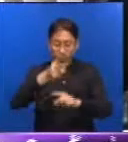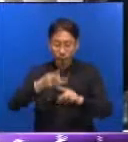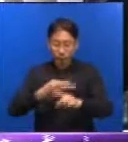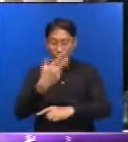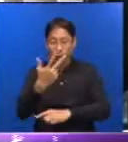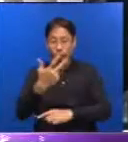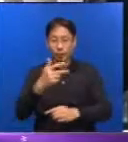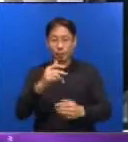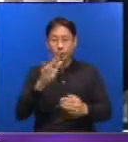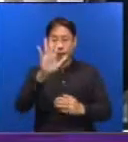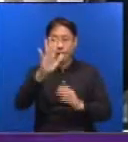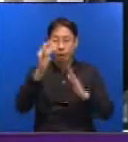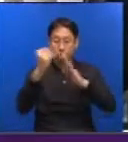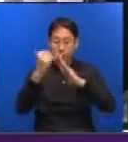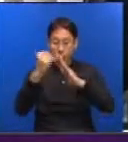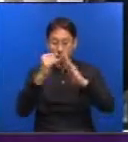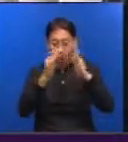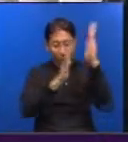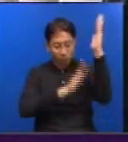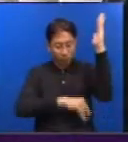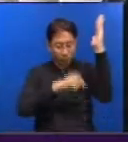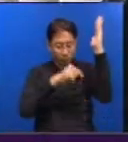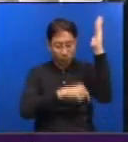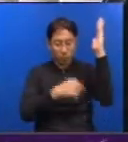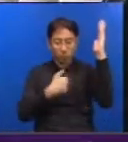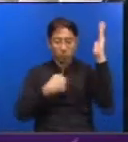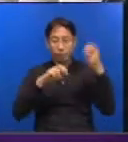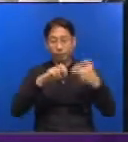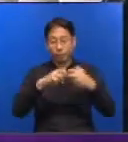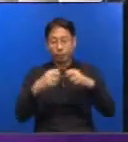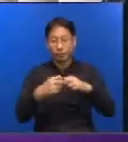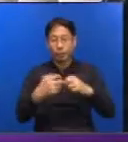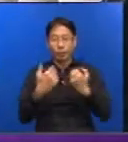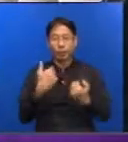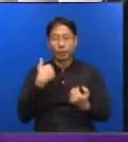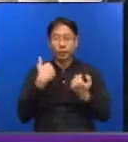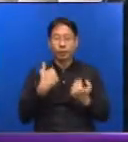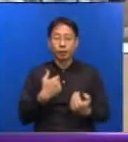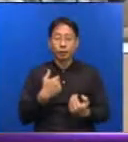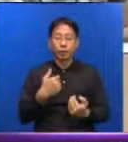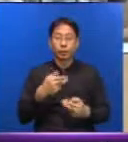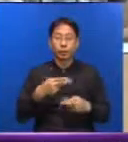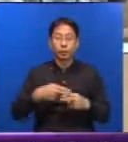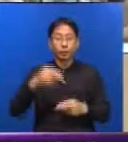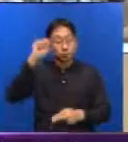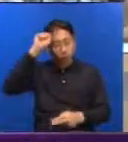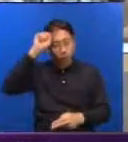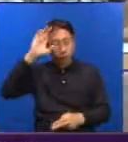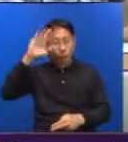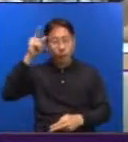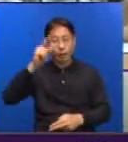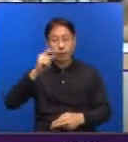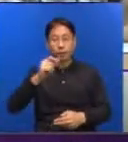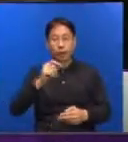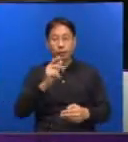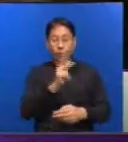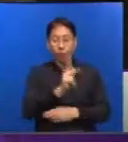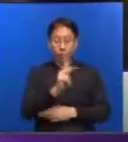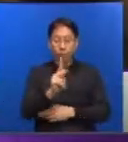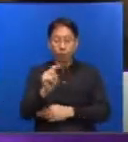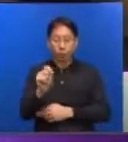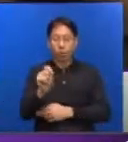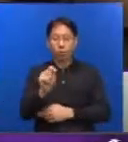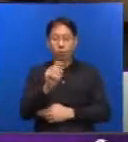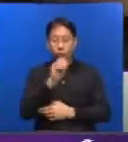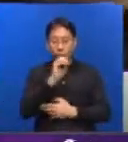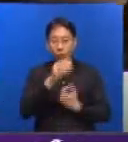mgmสุดที่อยากกอนก้ quellaตอด้านกิจจะการปริหารการเลือกตั้งก็ปิดเพยเมแว